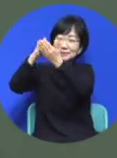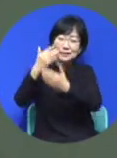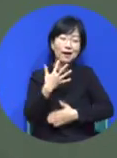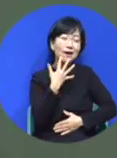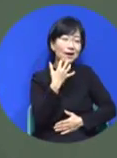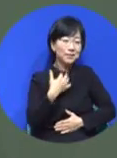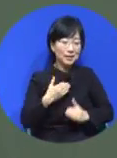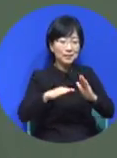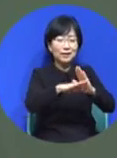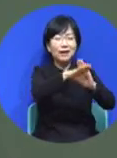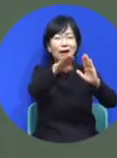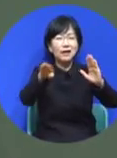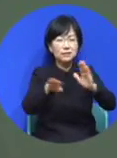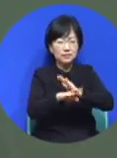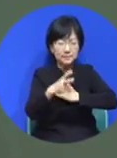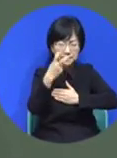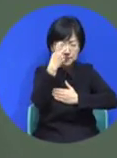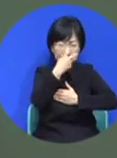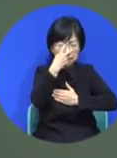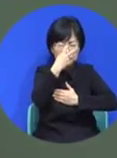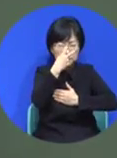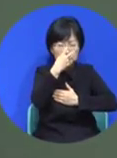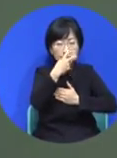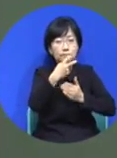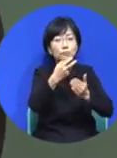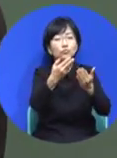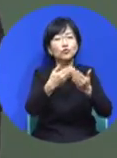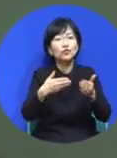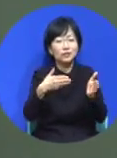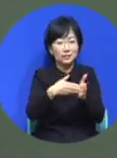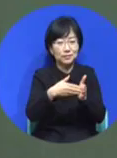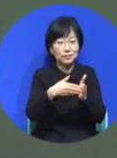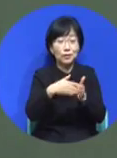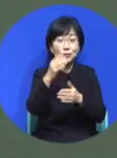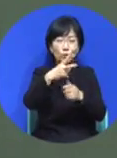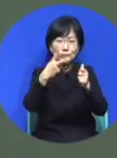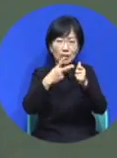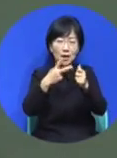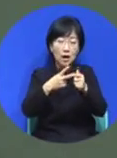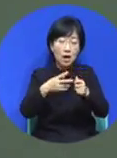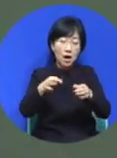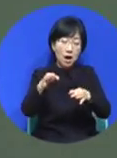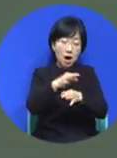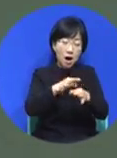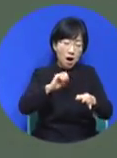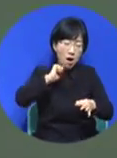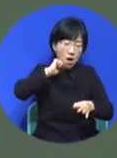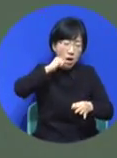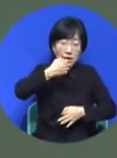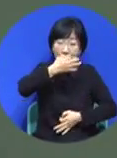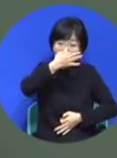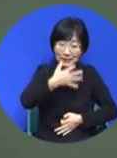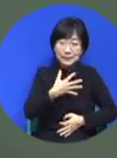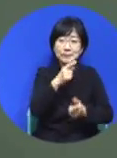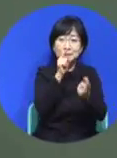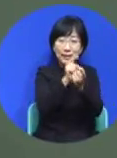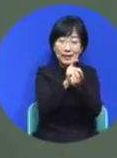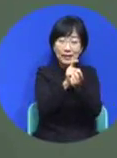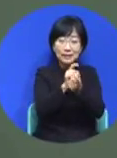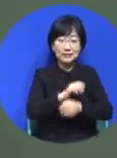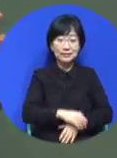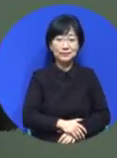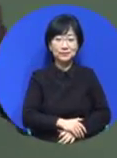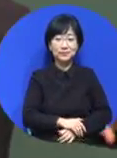passage, for Abraham, God 뭡니까? Protected him and his family. 경제 위기 계속 옵니다. But what else came to him? Great financial